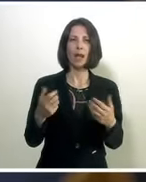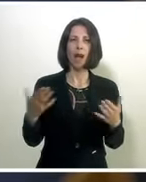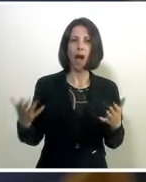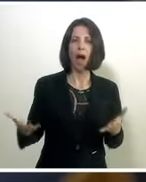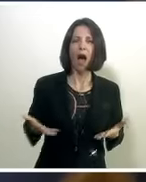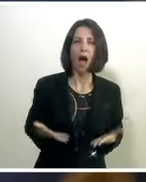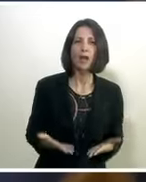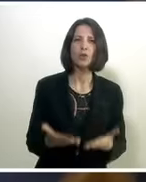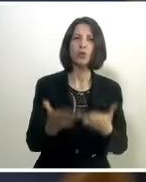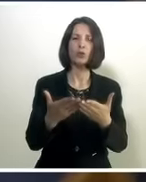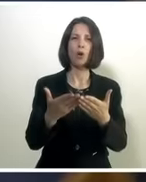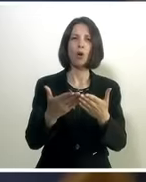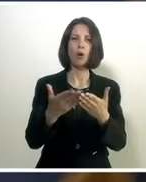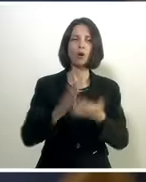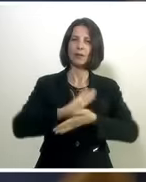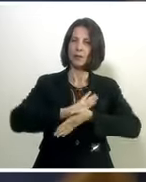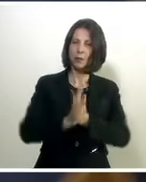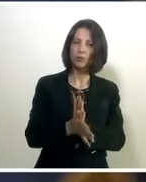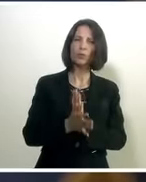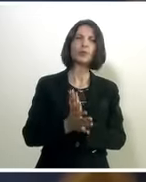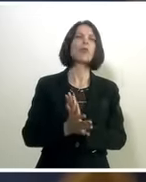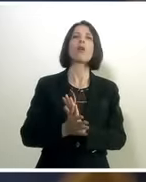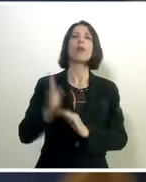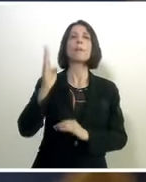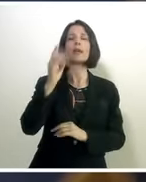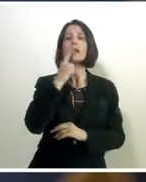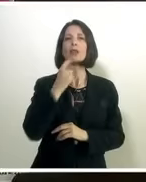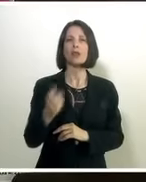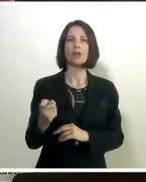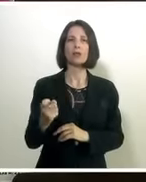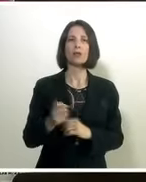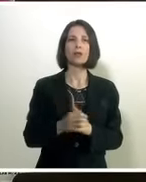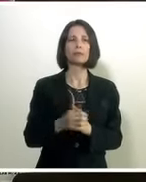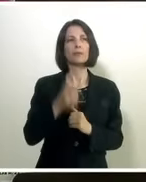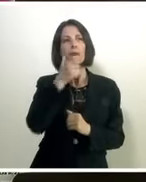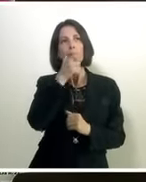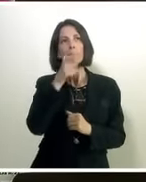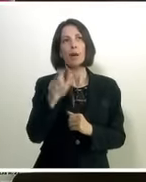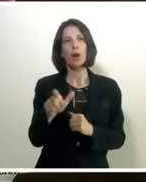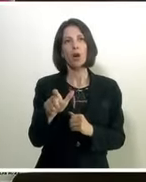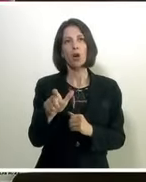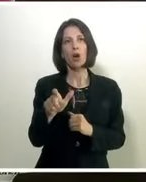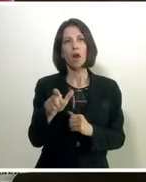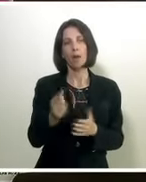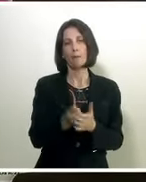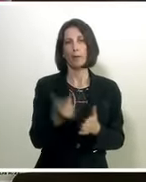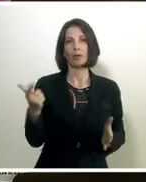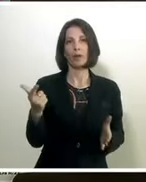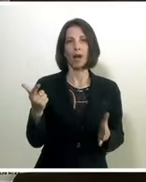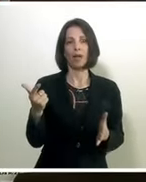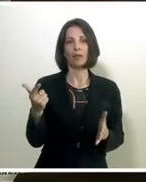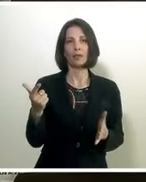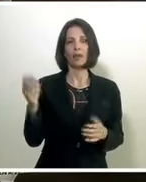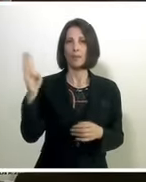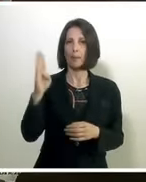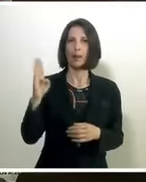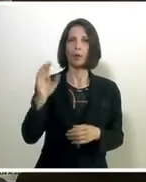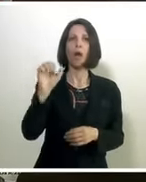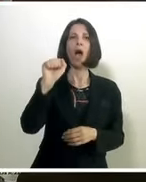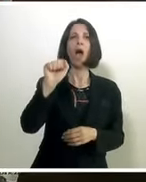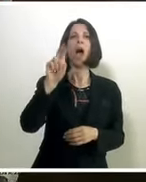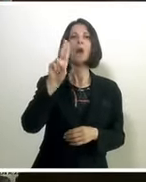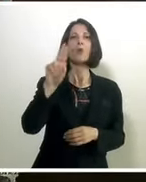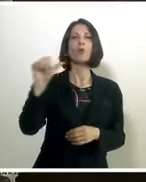repubblicana un'altra parola chiave dell'eredità di Berlinguer è austerità che è stata anche ricordata nei saluti del presidente